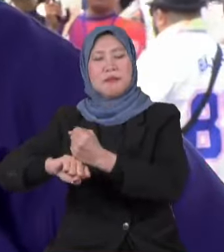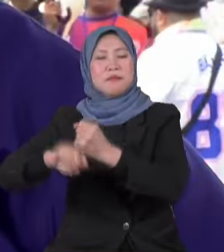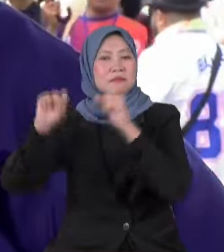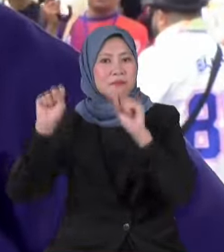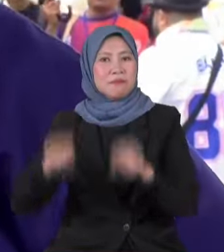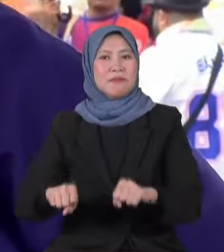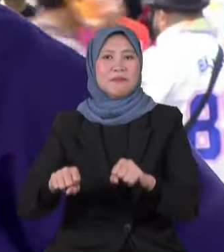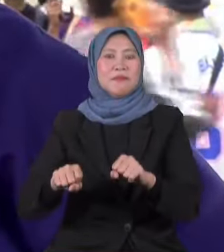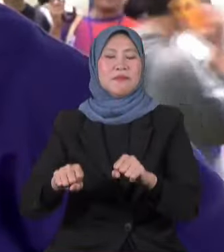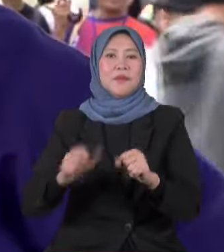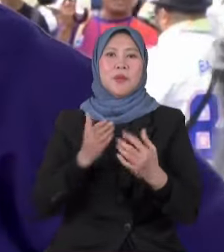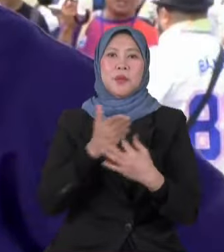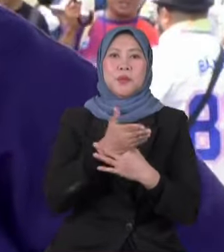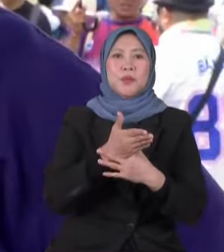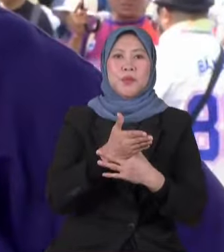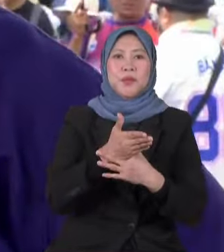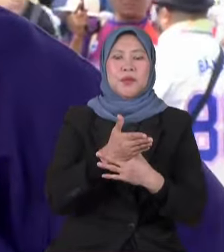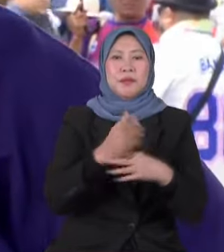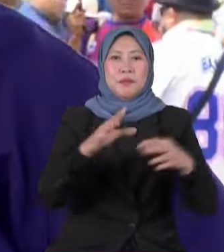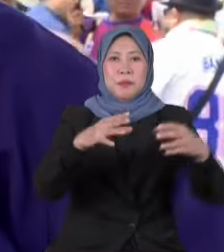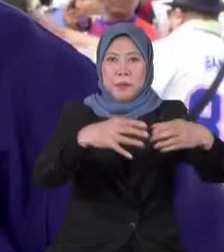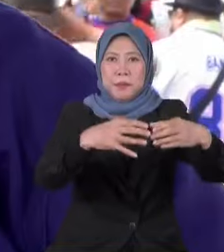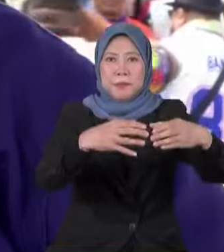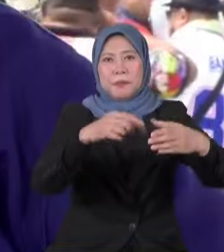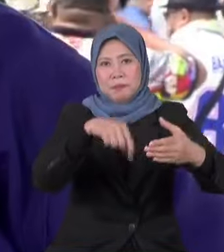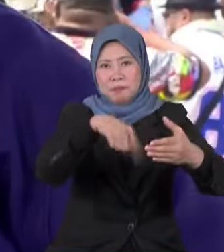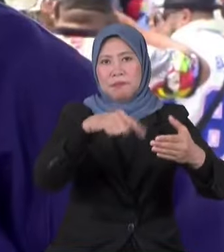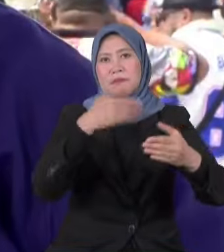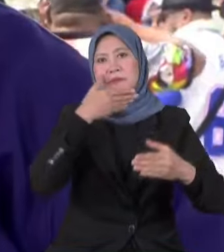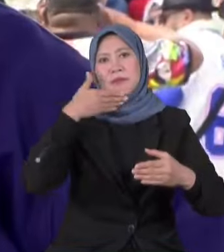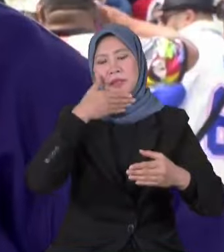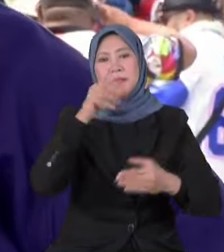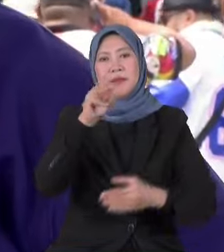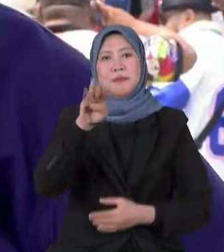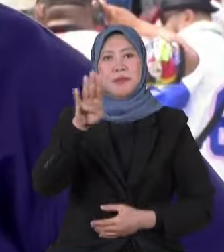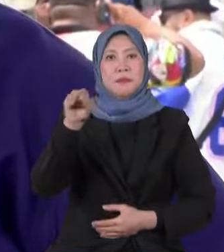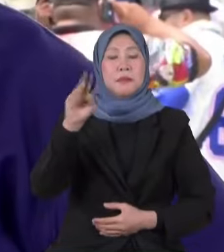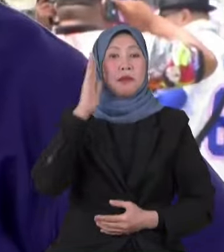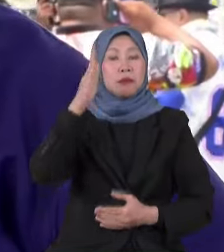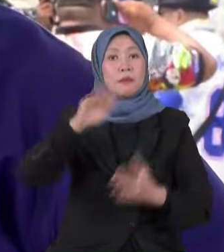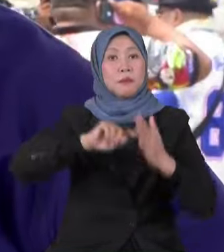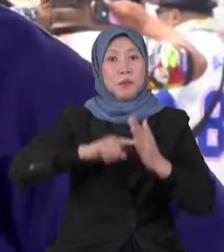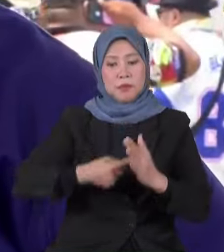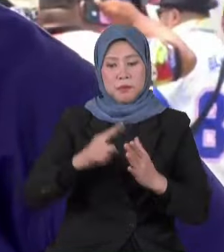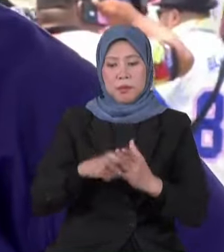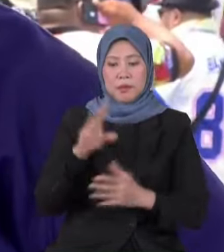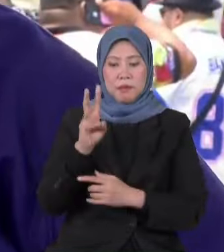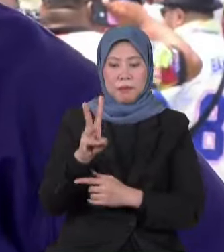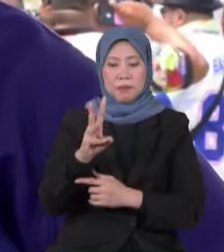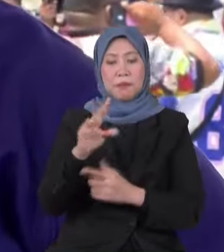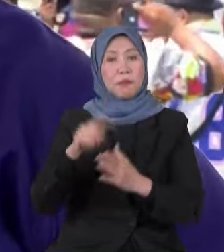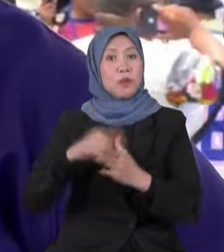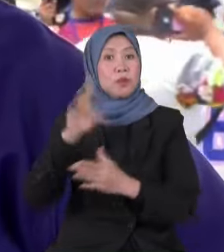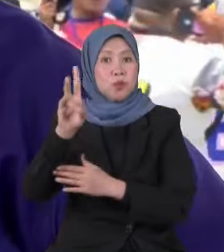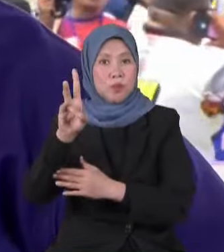boleh disampaikan melalui Majlis Perundingan Belia ini juga. Dan insyaAllah Majlis Perundingan Belia ini akan berlangsung pada bulan 6 dan bulan 7